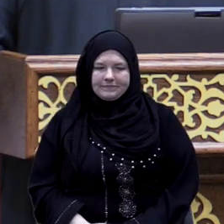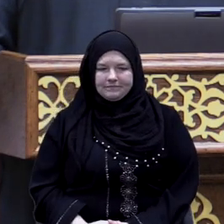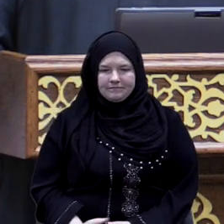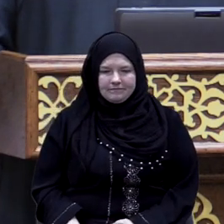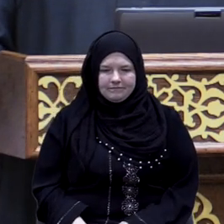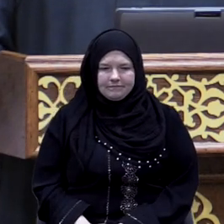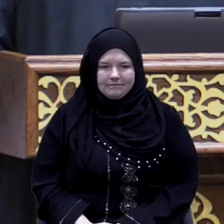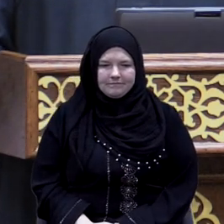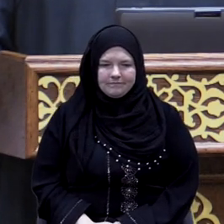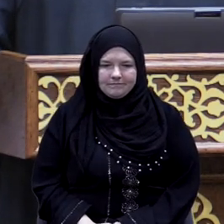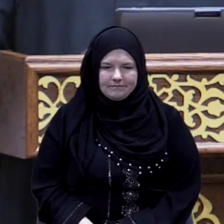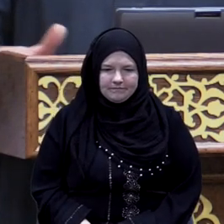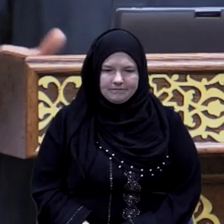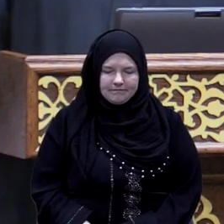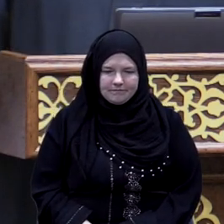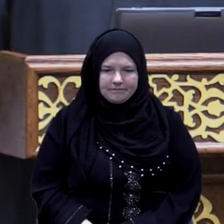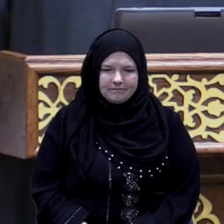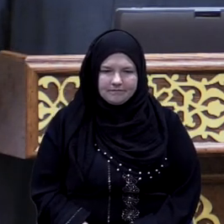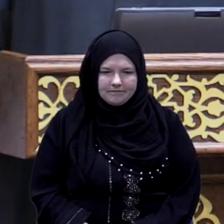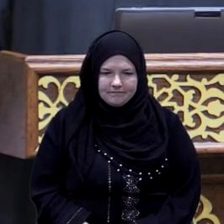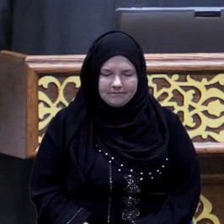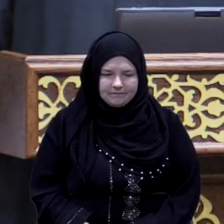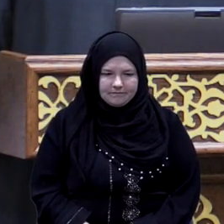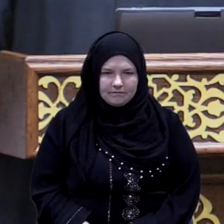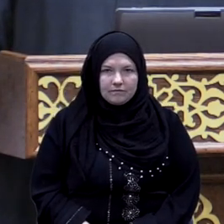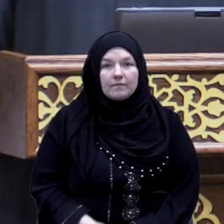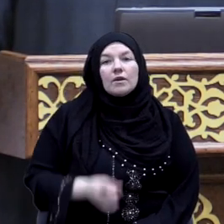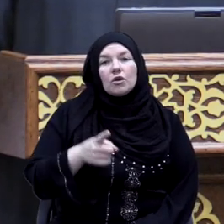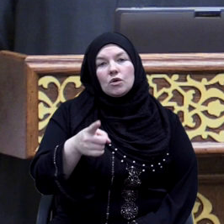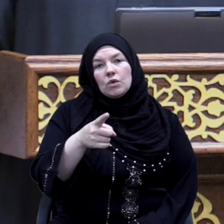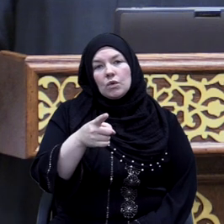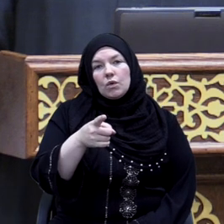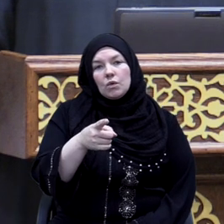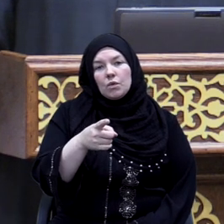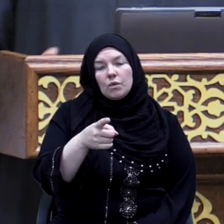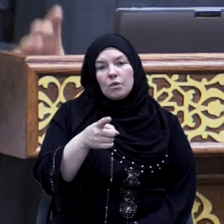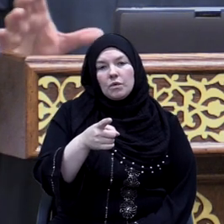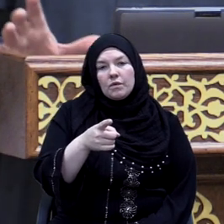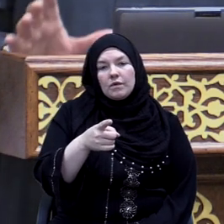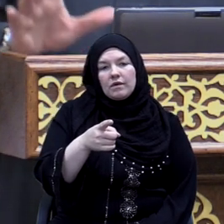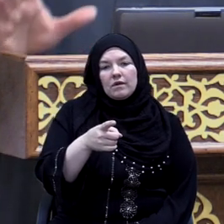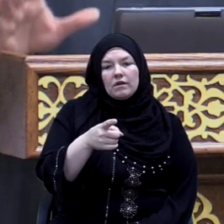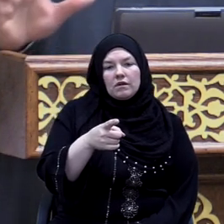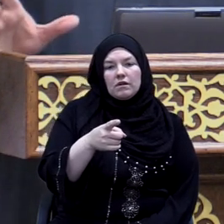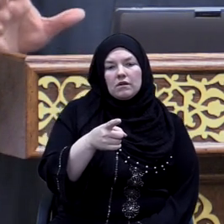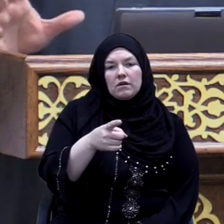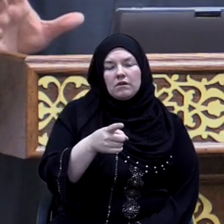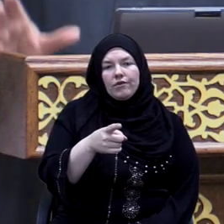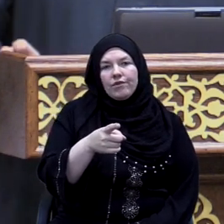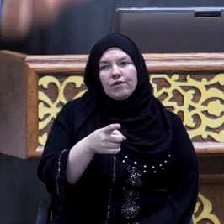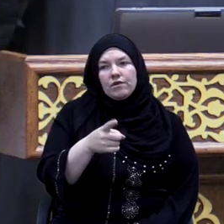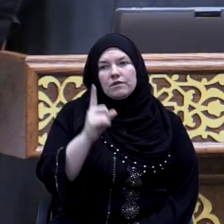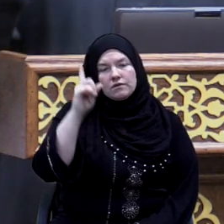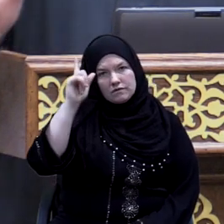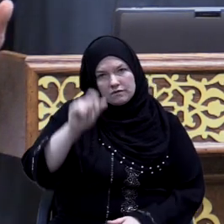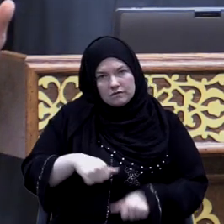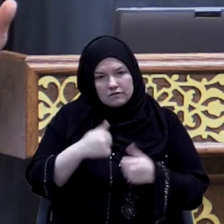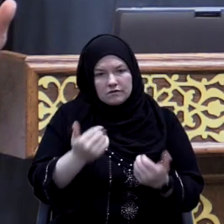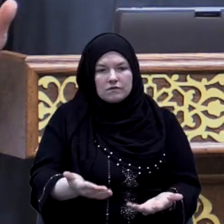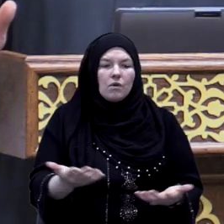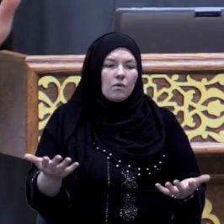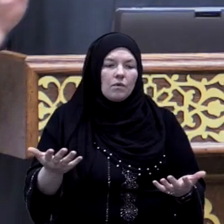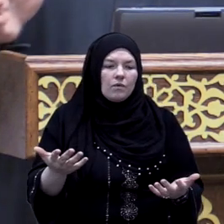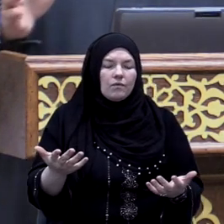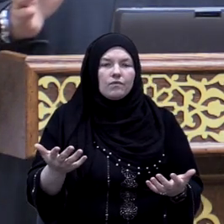فَجَعَلْتُمْ مِنْهُ حَرَامًا وَحَلَالًا. You've divided it into your own set of what is